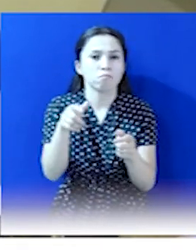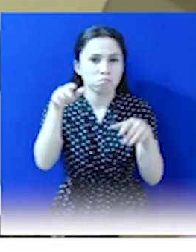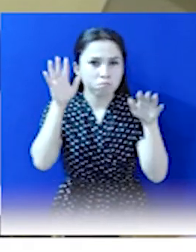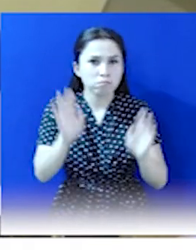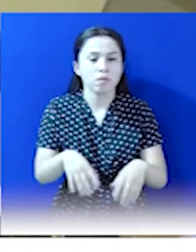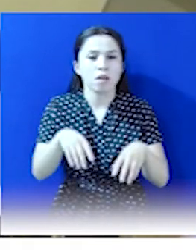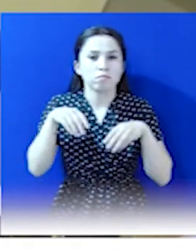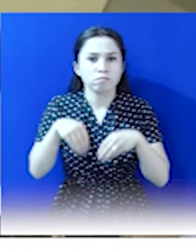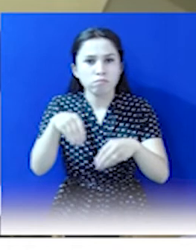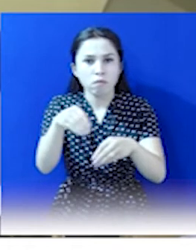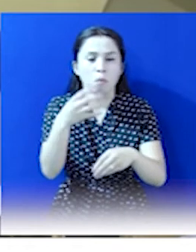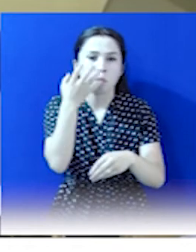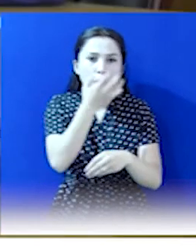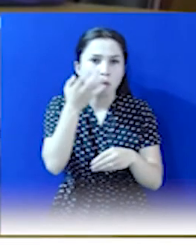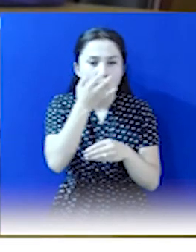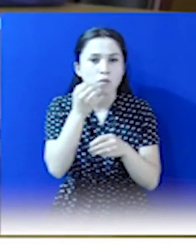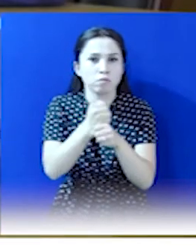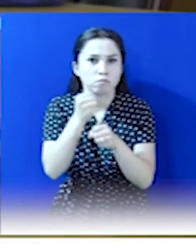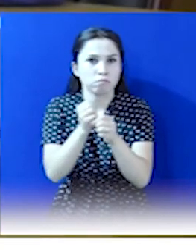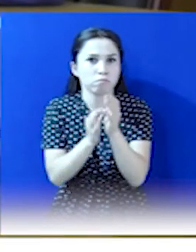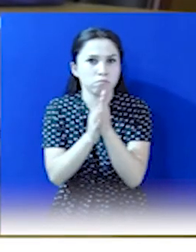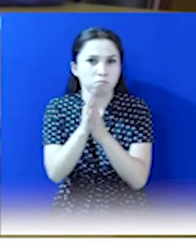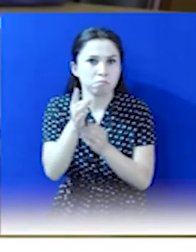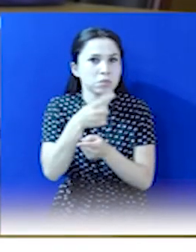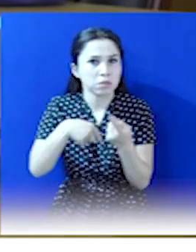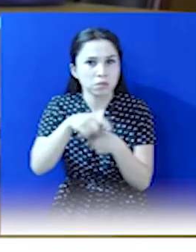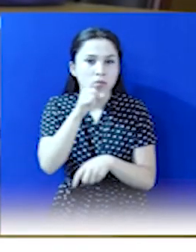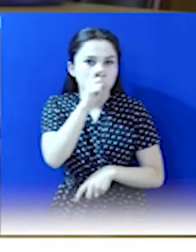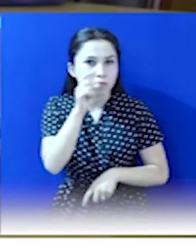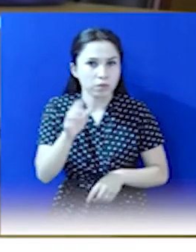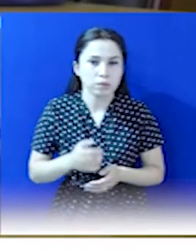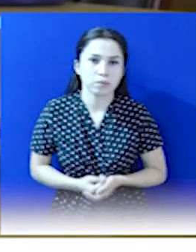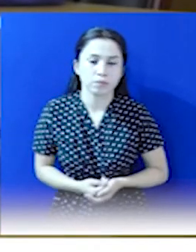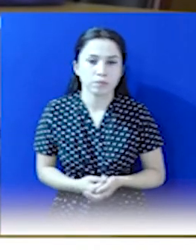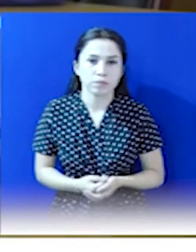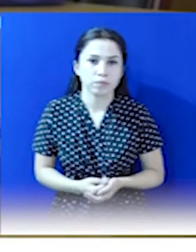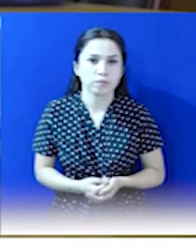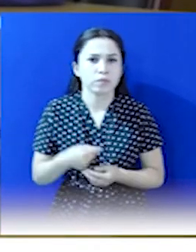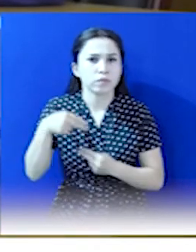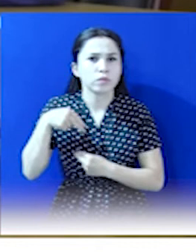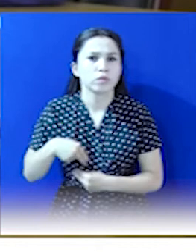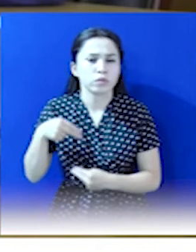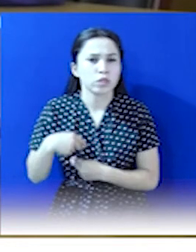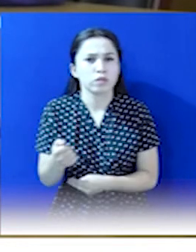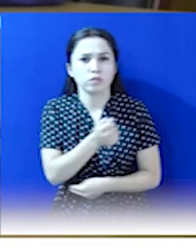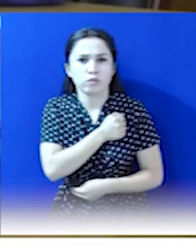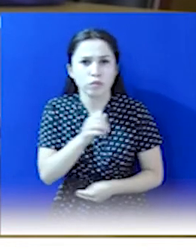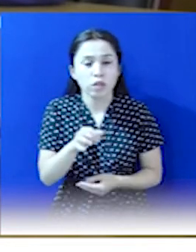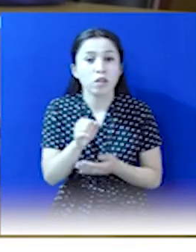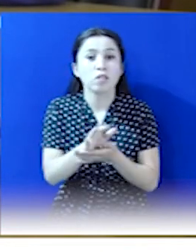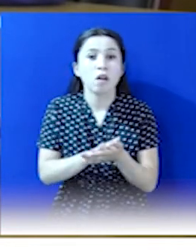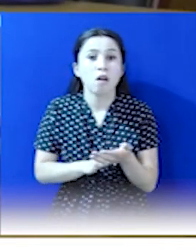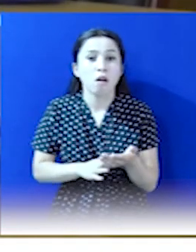берді. 2017 жылы Тараз қаласының тұрғыны Жамбыл Бекеев нәтижелі жұмыспен қамту және еңбек кәсіпкерлікті дамыту бағдарламасы